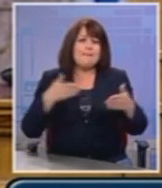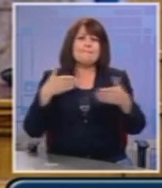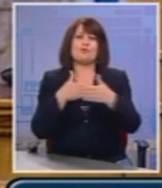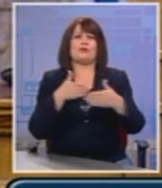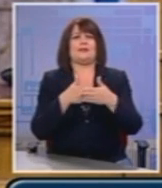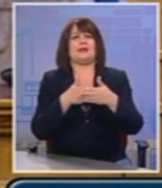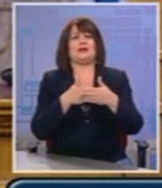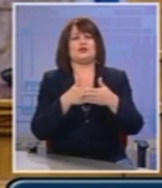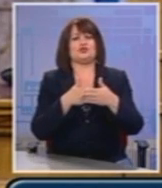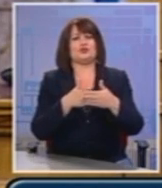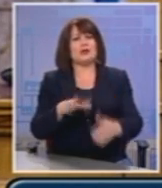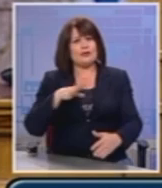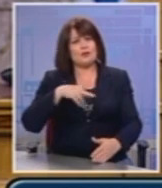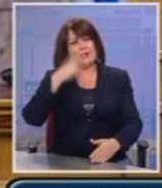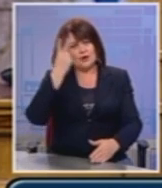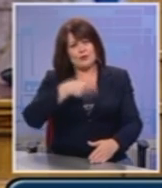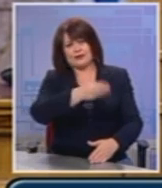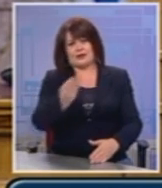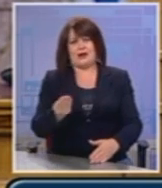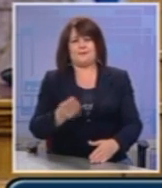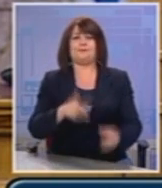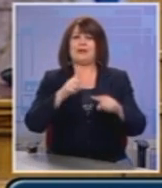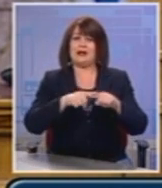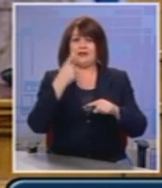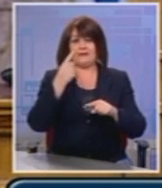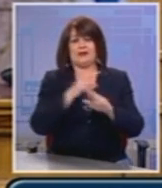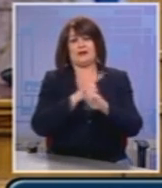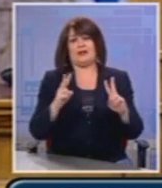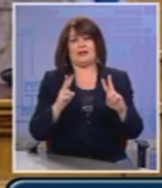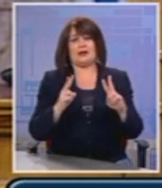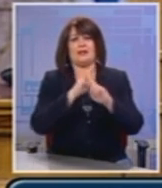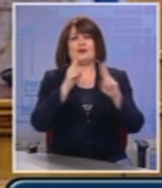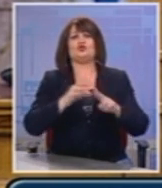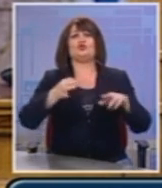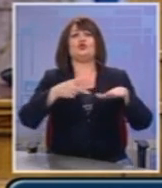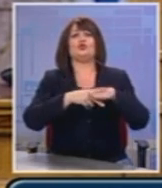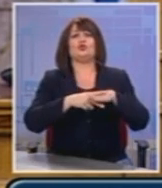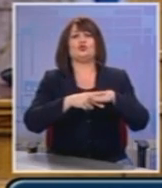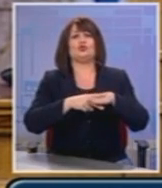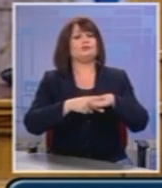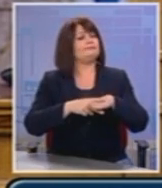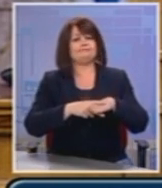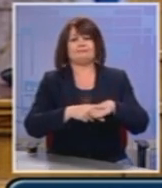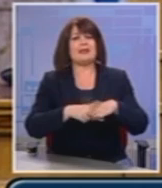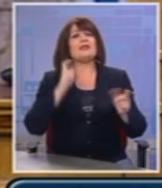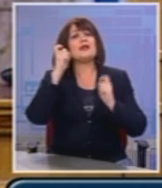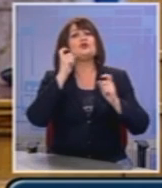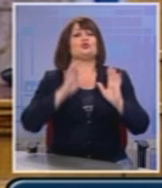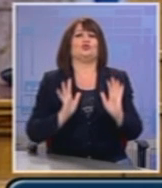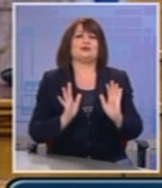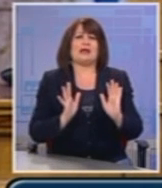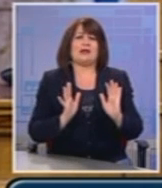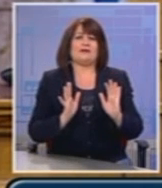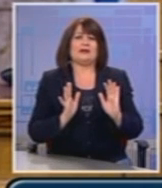απόλαυση των ανθρωπίνων δικαιωμάτων στην περίπτωση της ελλάδας είναι σαφές ότι το διεθνές θείο δεν έλαβε υπόψη